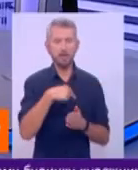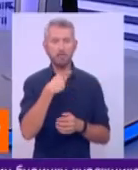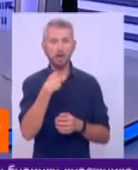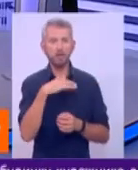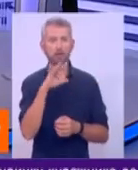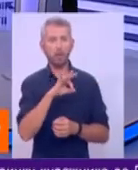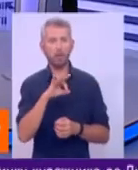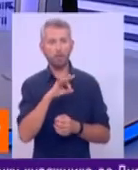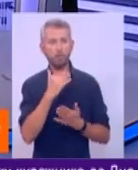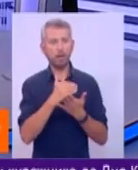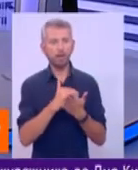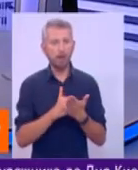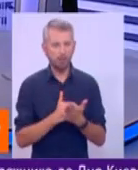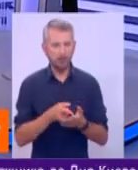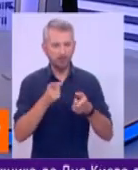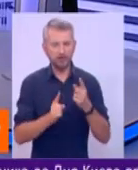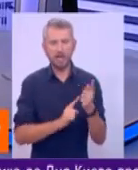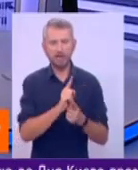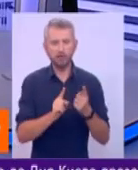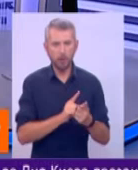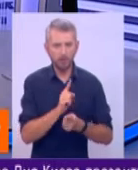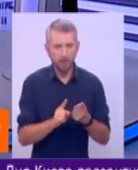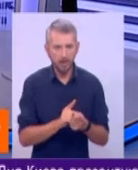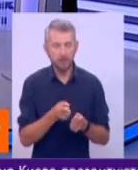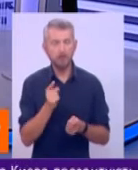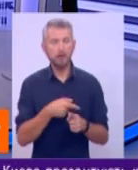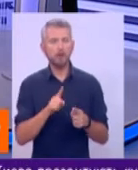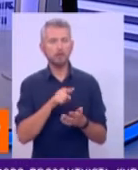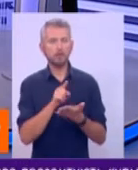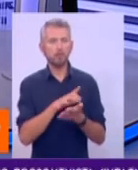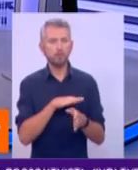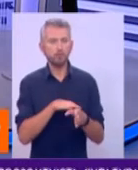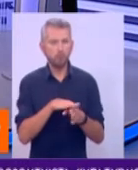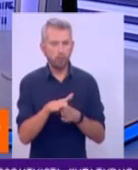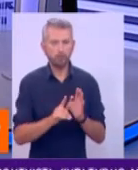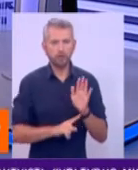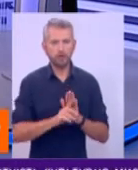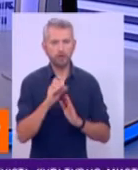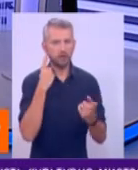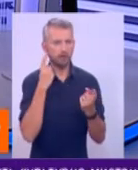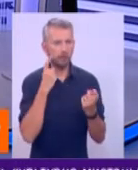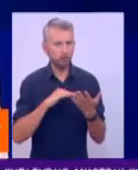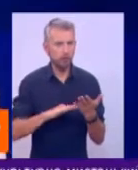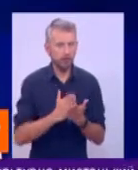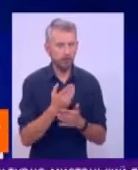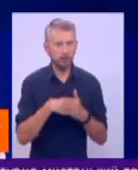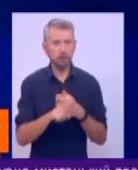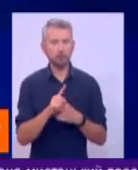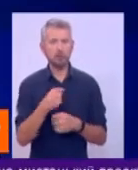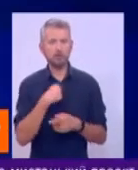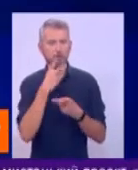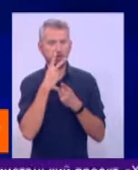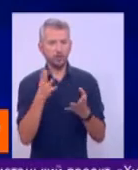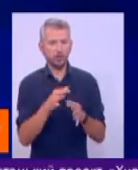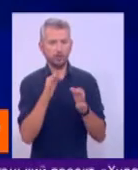о программе, о действительно реформе, то тогда это должно быть полностью, начиная с информационной политики, потому что я не